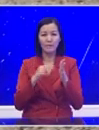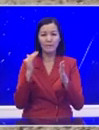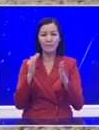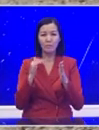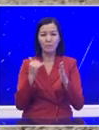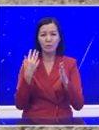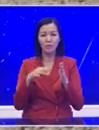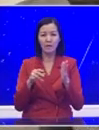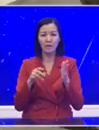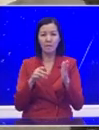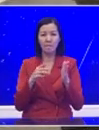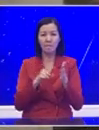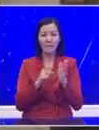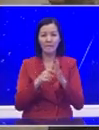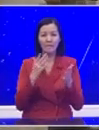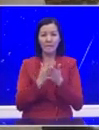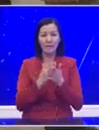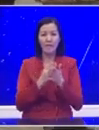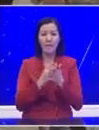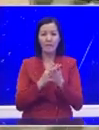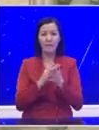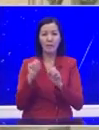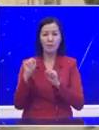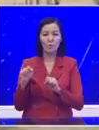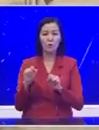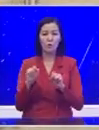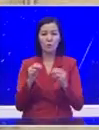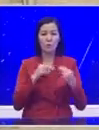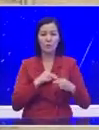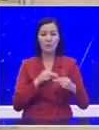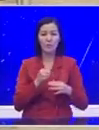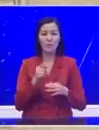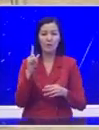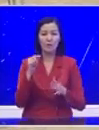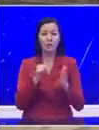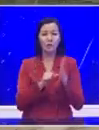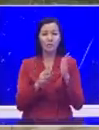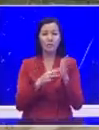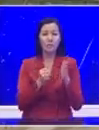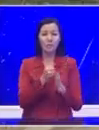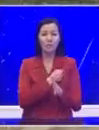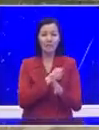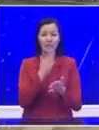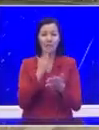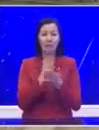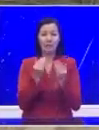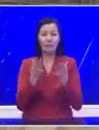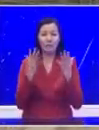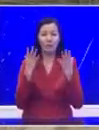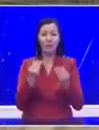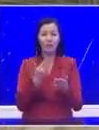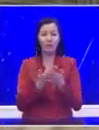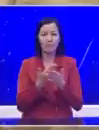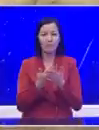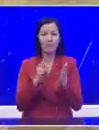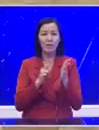28440 пәтер бар. Осы нысандарды залалсыздандыру жұмыстарына 168 әскерилер жұмылдырылған. Олар бүгінге дейін шамамен